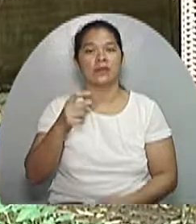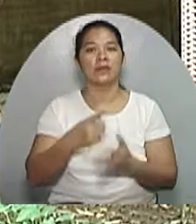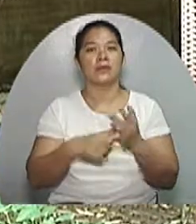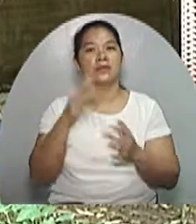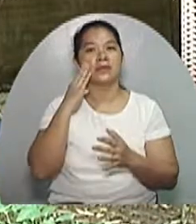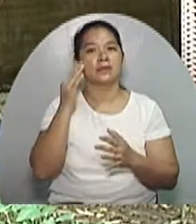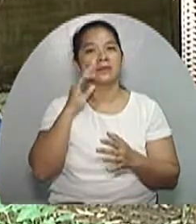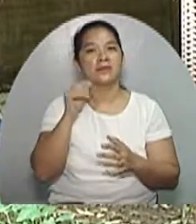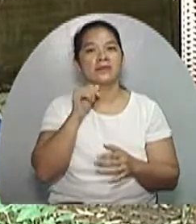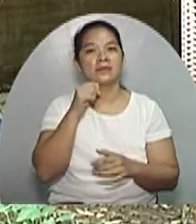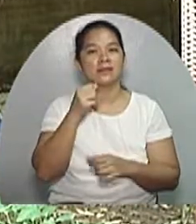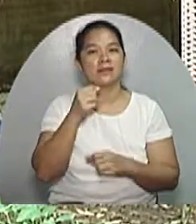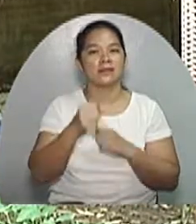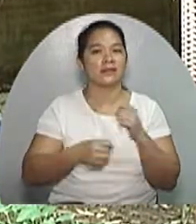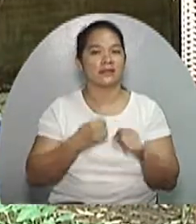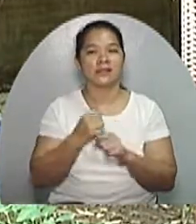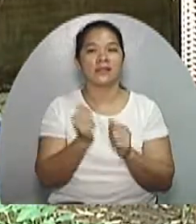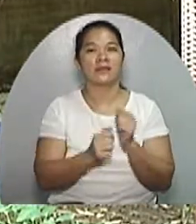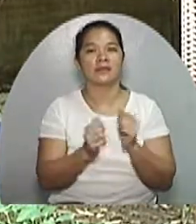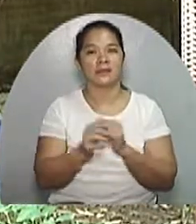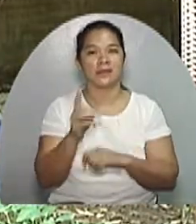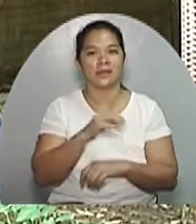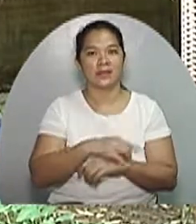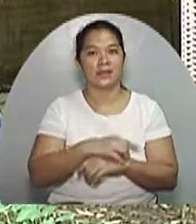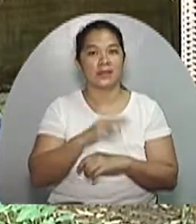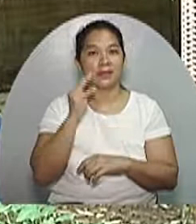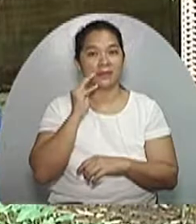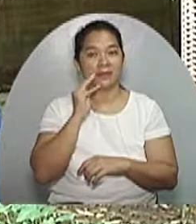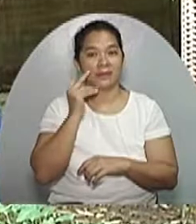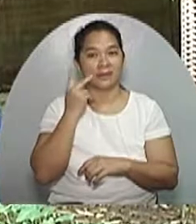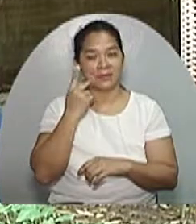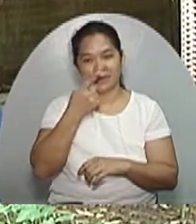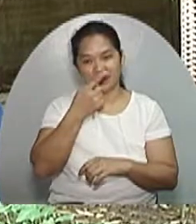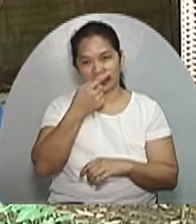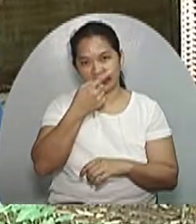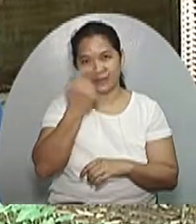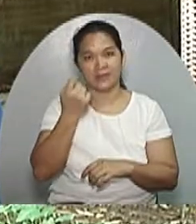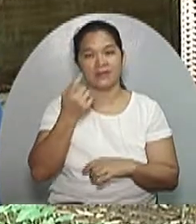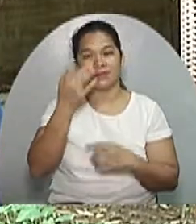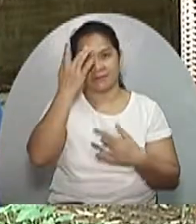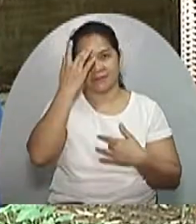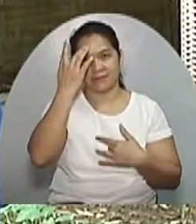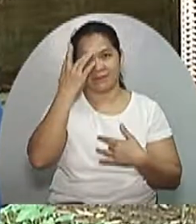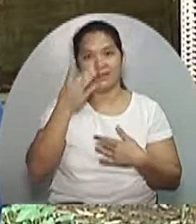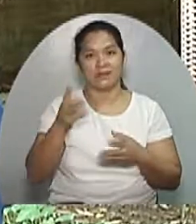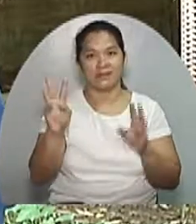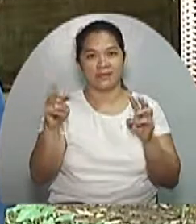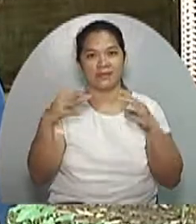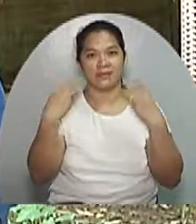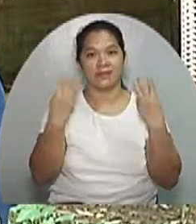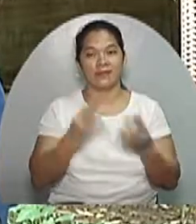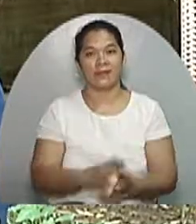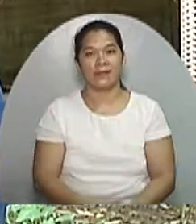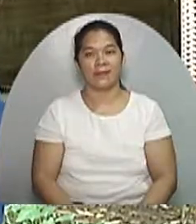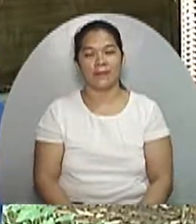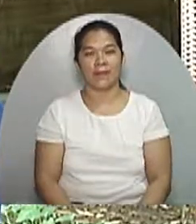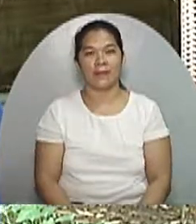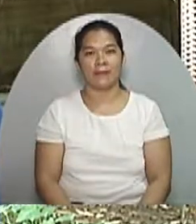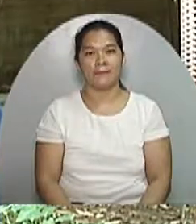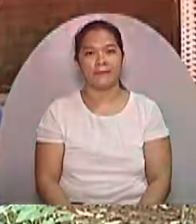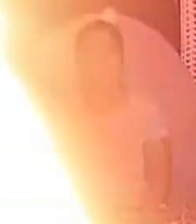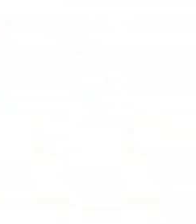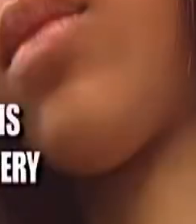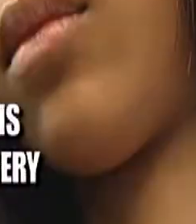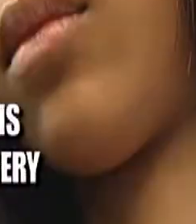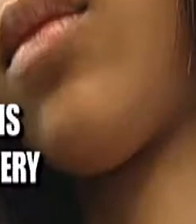scoliosis. Ano-ano nga ba ang hirap na pinagdaraanan ni Marian sa araw-araw, dulot ng kanyang karamdaman? Alamin po